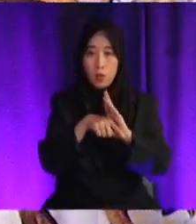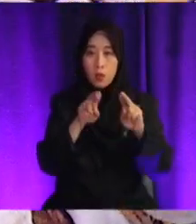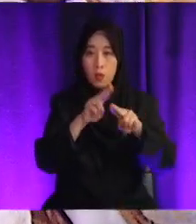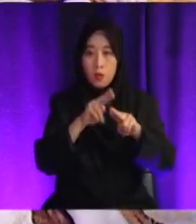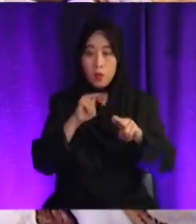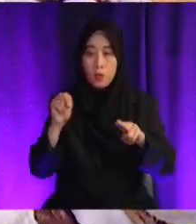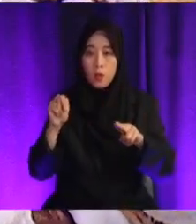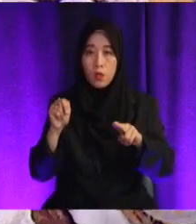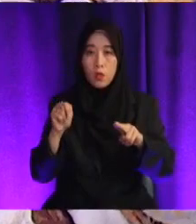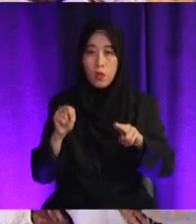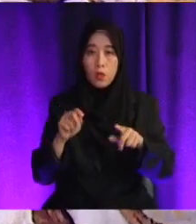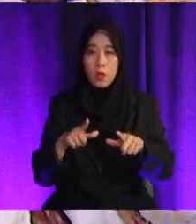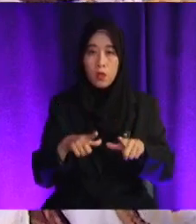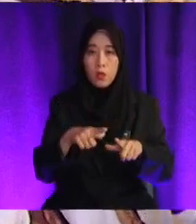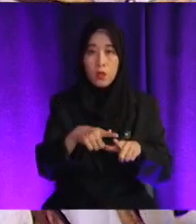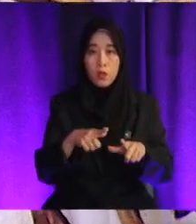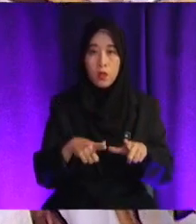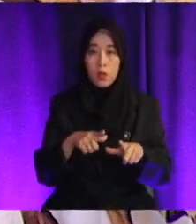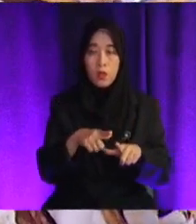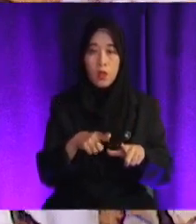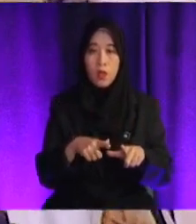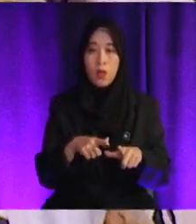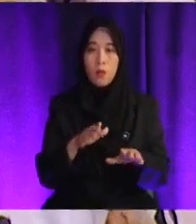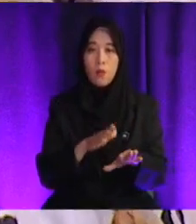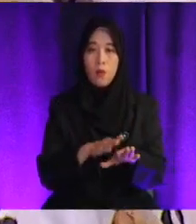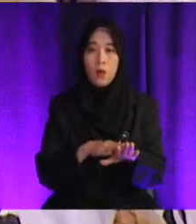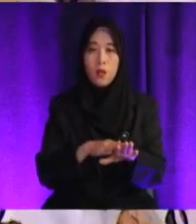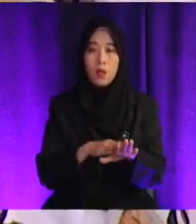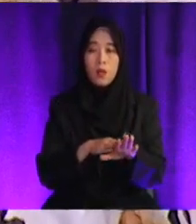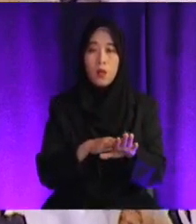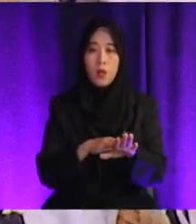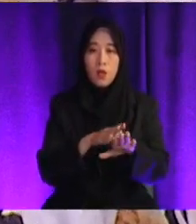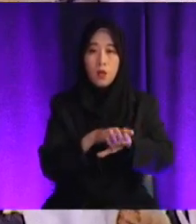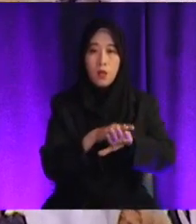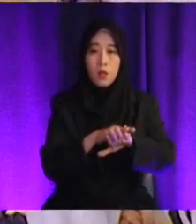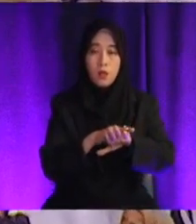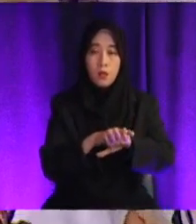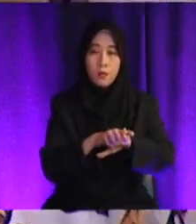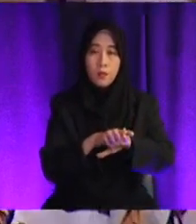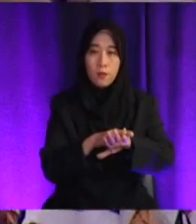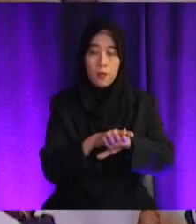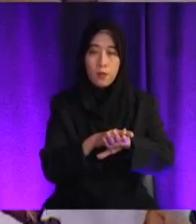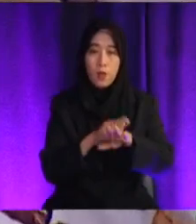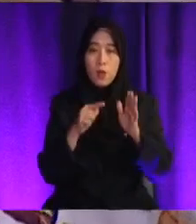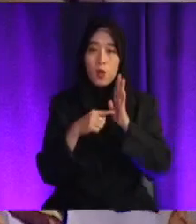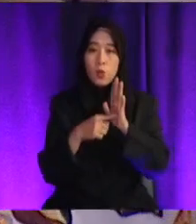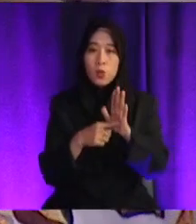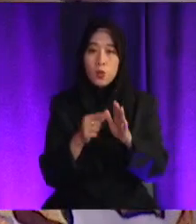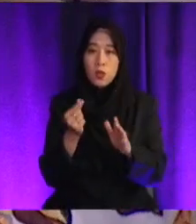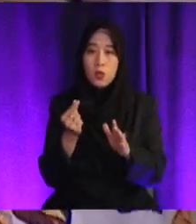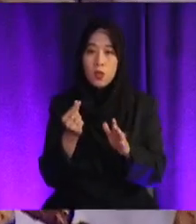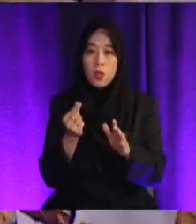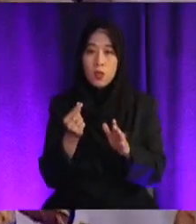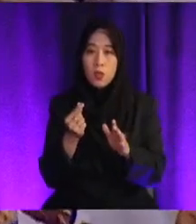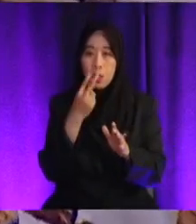pula murid perlu tengok yang paling atas. Nampak ke? Okey, yang tu. Okey, kejap cikgu. Kita tunjuk sikit. Minta maaf cikgu. Yang